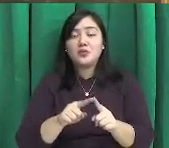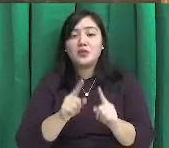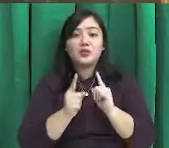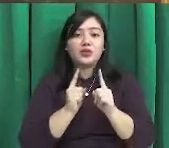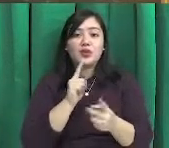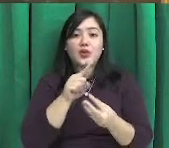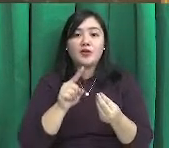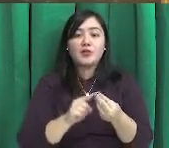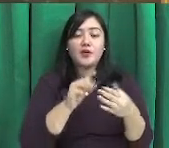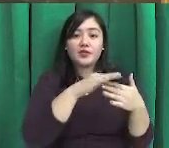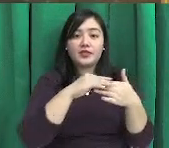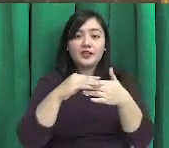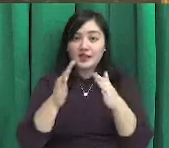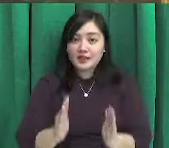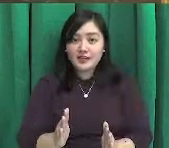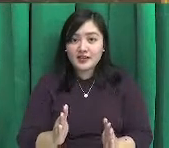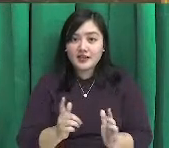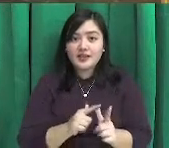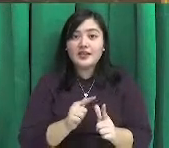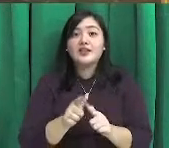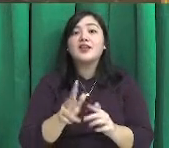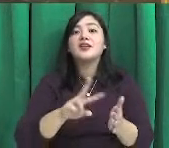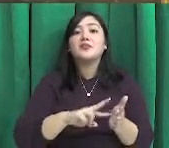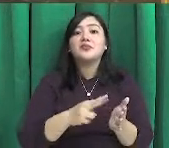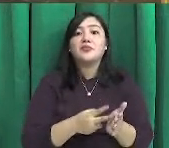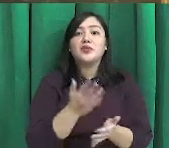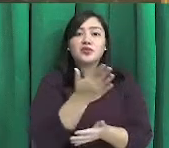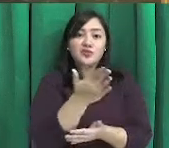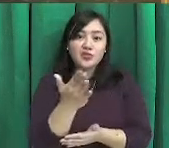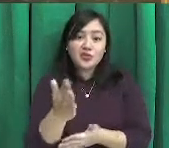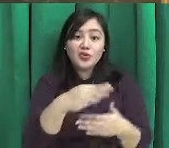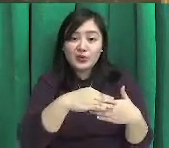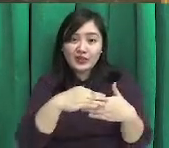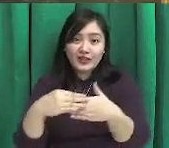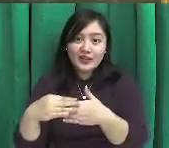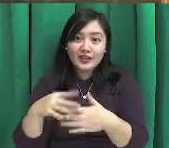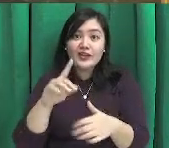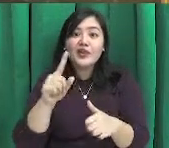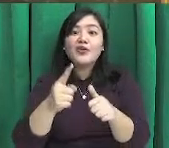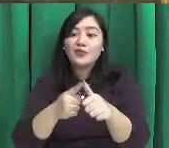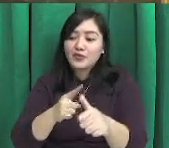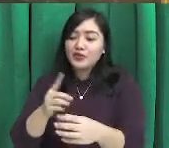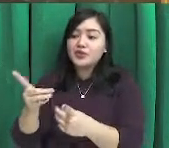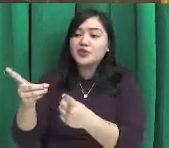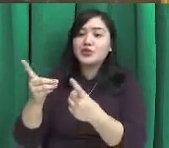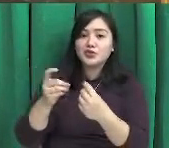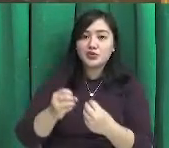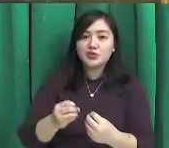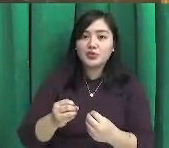leader, ikaw ang unang kukuha ng mabigat. Pag sinabing husband,